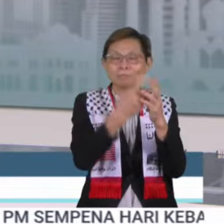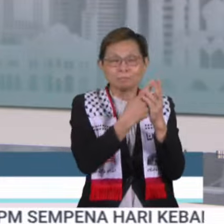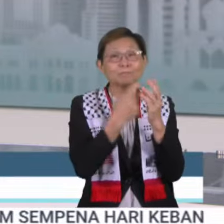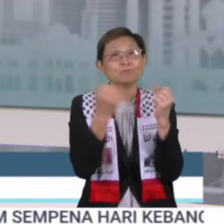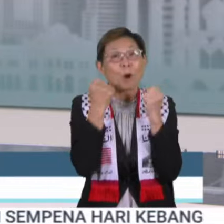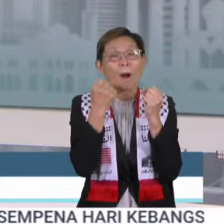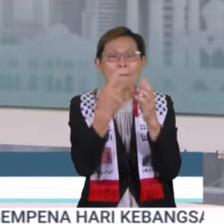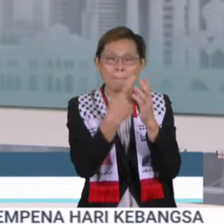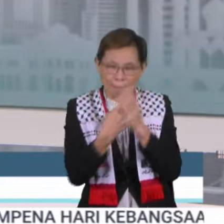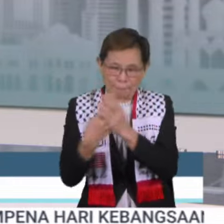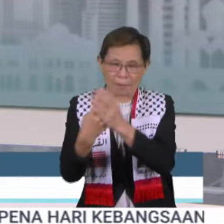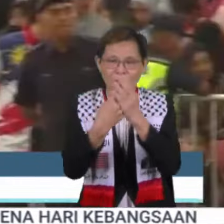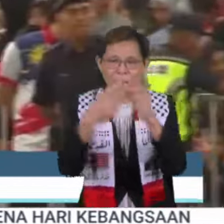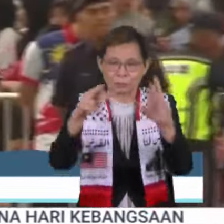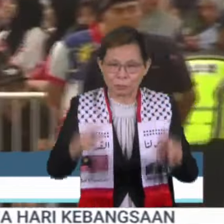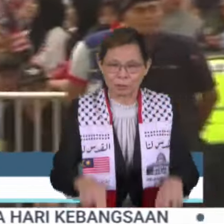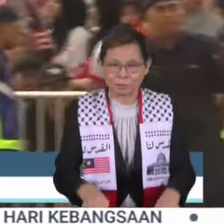rakyat.